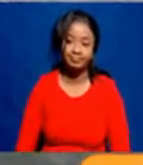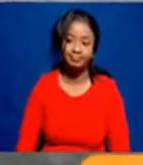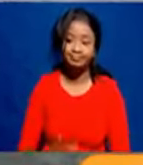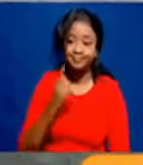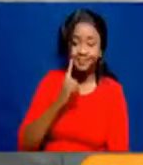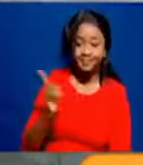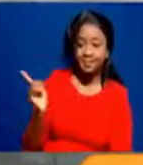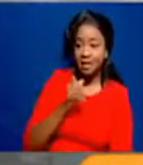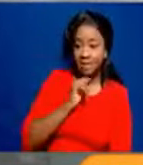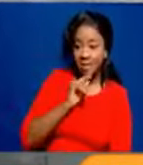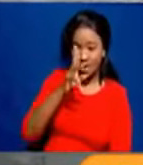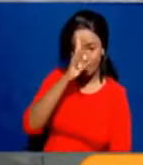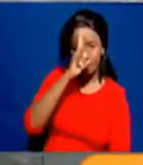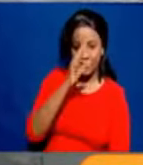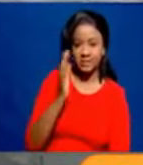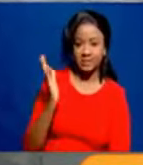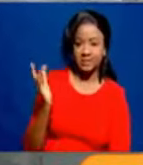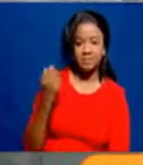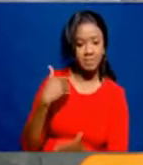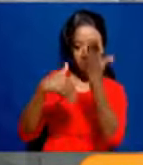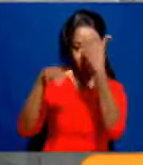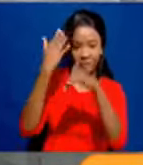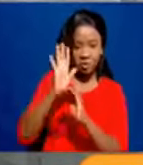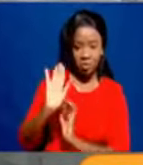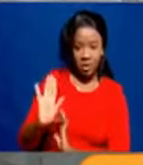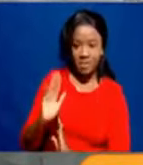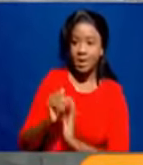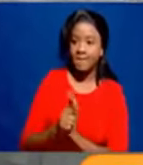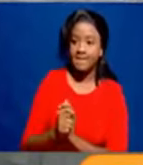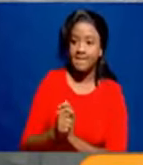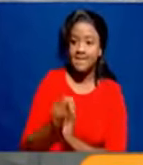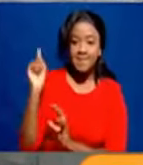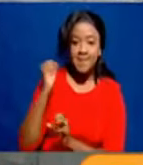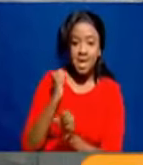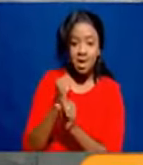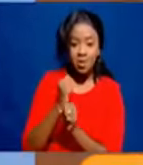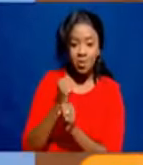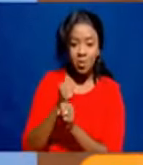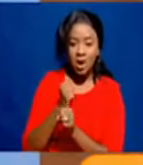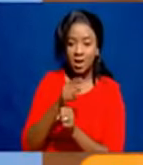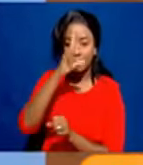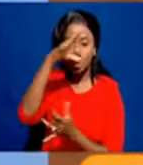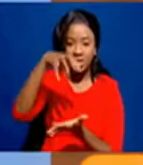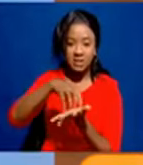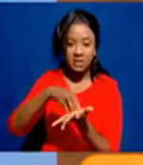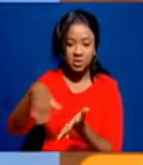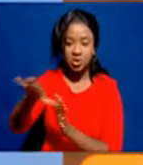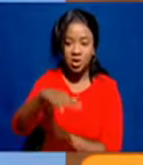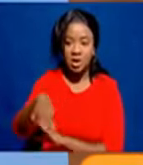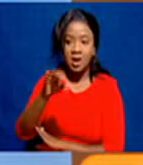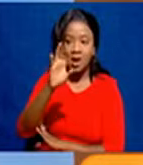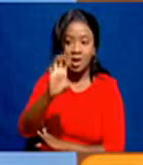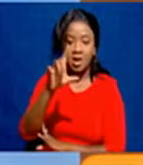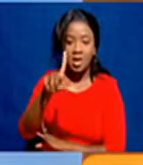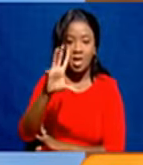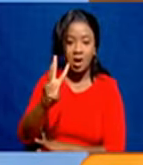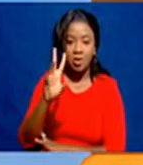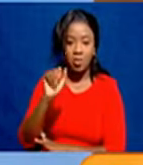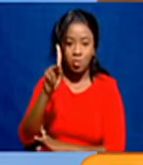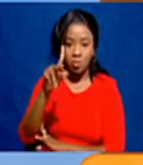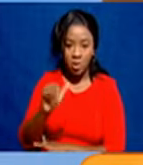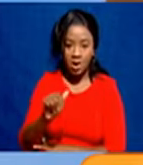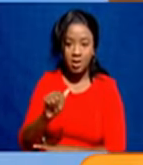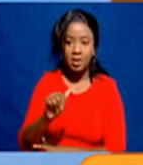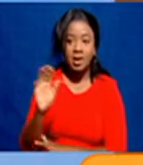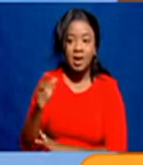Huyu ni afisa wa polisi Clement Erumu aliyekuwa kihudumu katika kituo cha polisi cha Elwak kaunti ya Mandera miaka